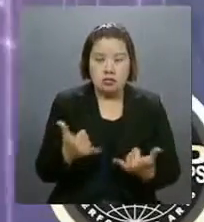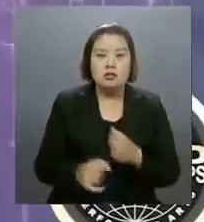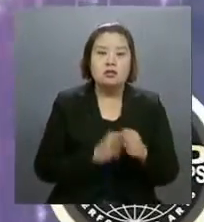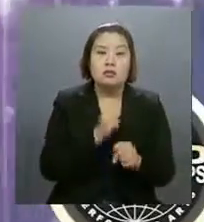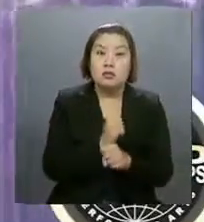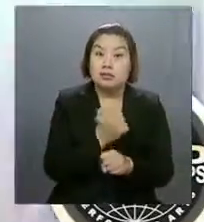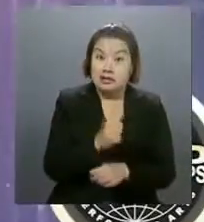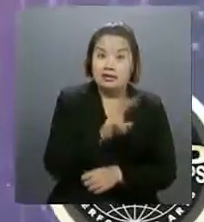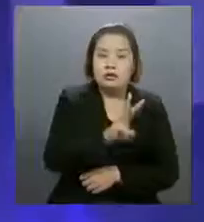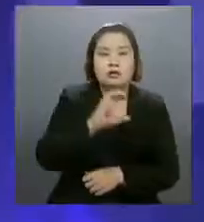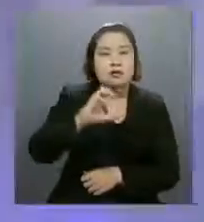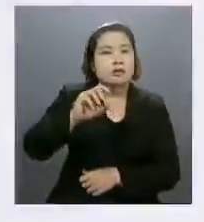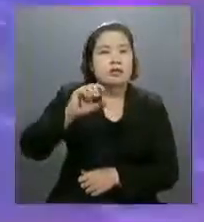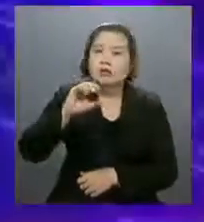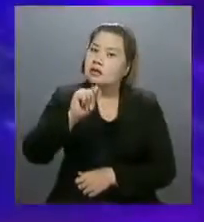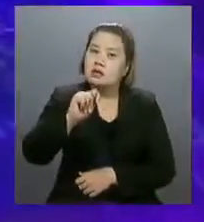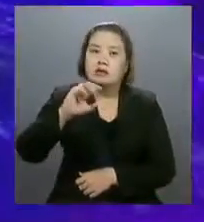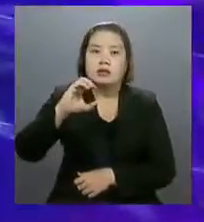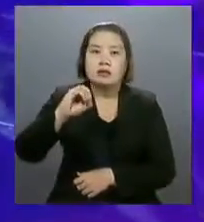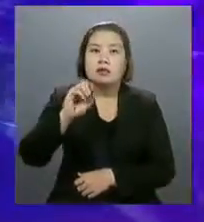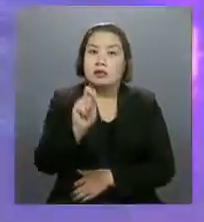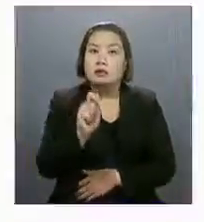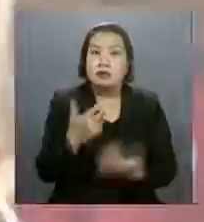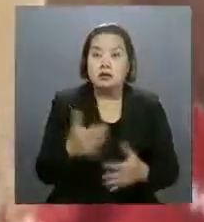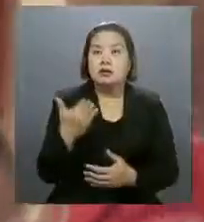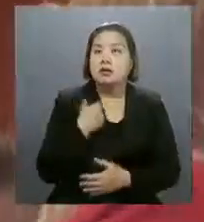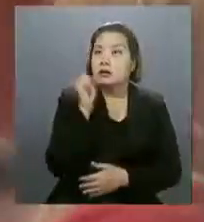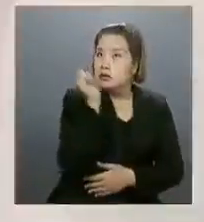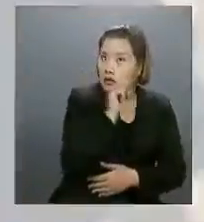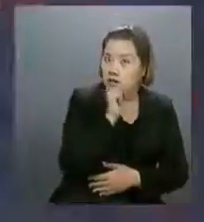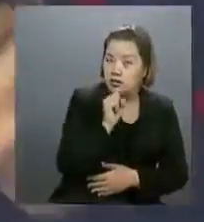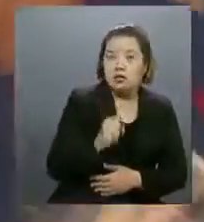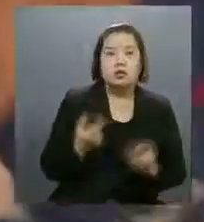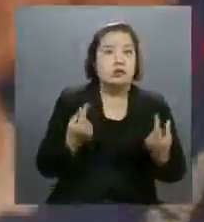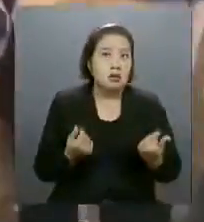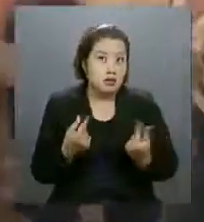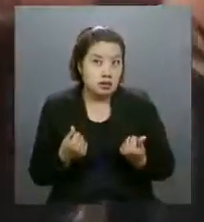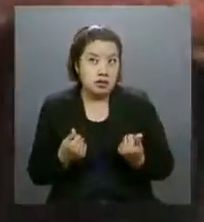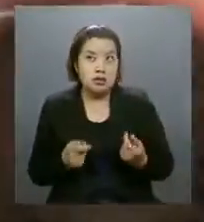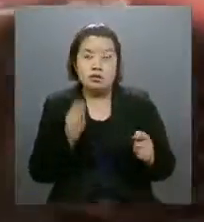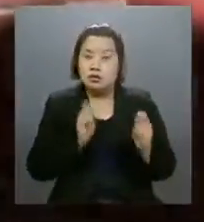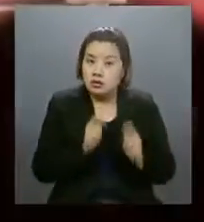หรือ WCOPA มีทั้งการร้องเพลงเต้นรำเดินแบบการแสดงและดนตรีโ